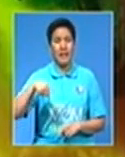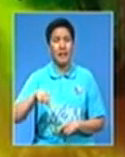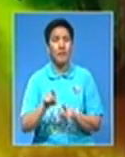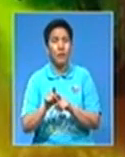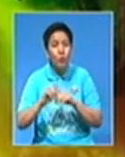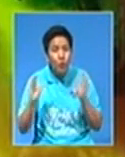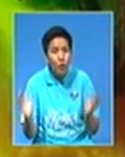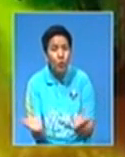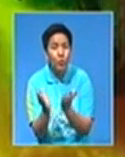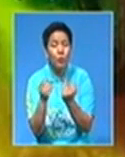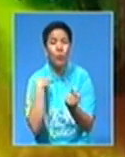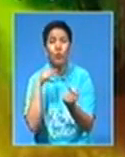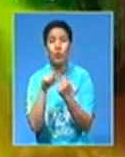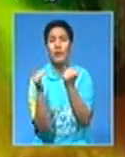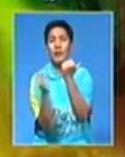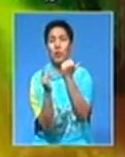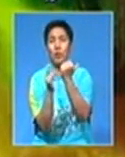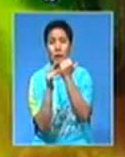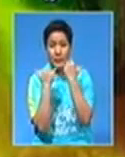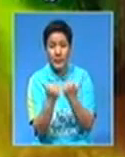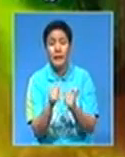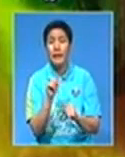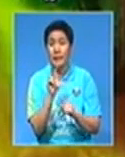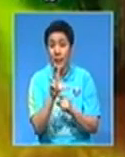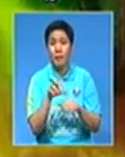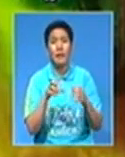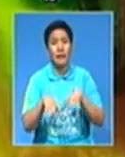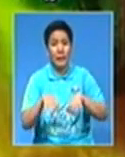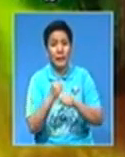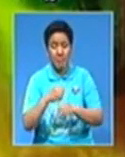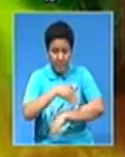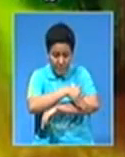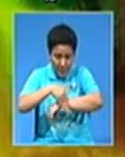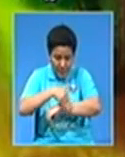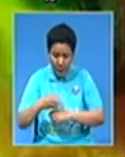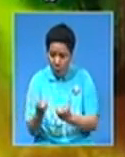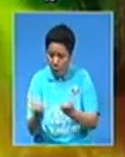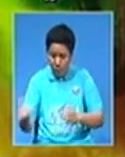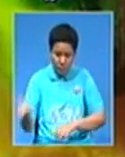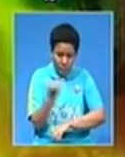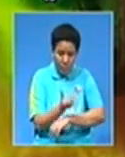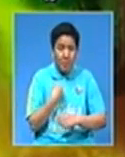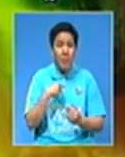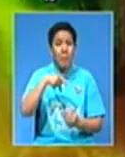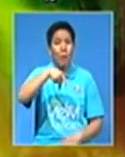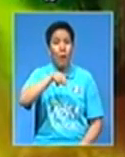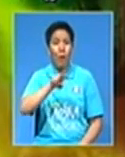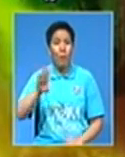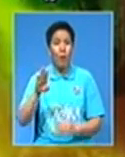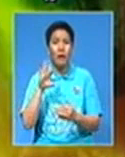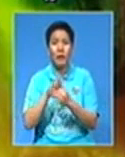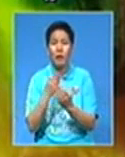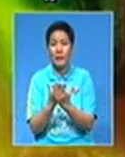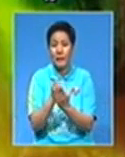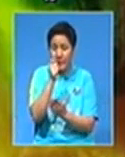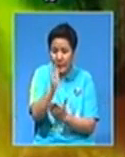อสนับสนุนธุรกิจเทคโนโลยี 3. เรื่องการจัดทำบัญชีนวัตกรรมของไทยโดยมีพรบการจัดซื้อจัดจ้างและการบริหารพั